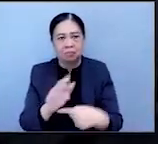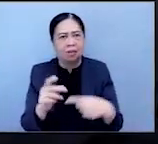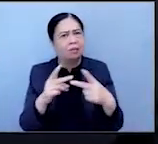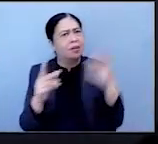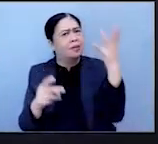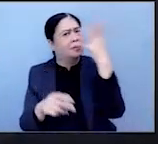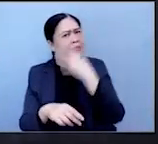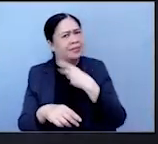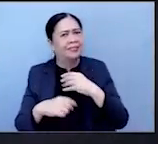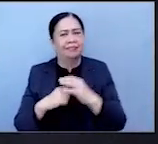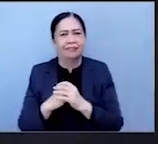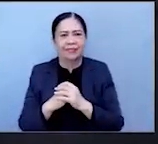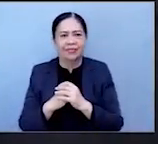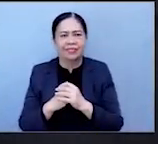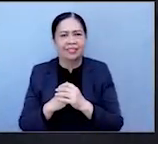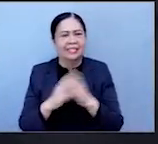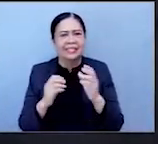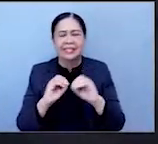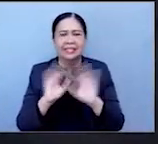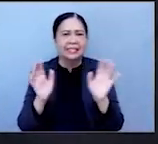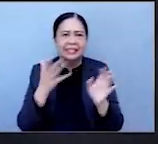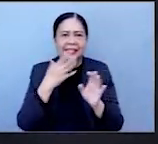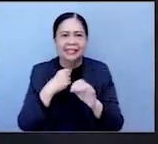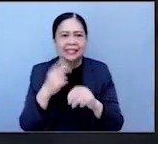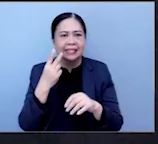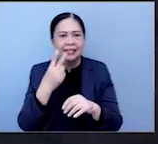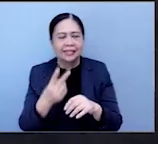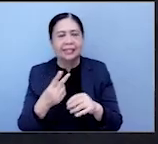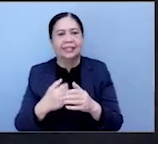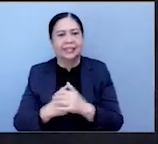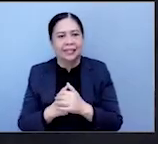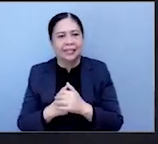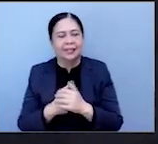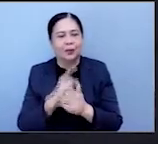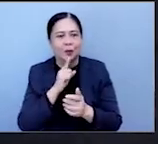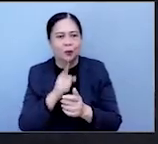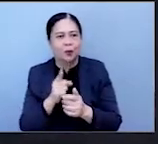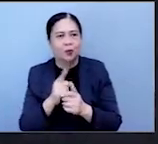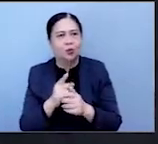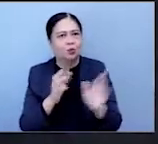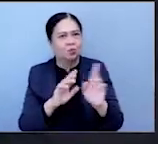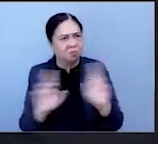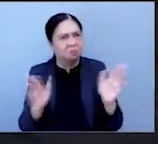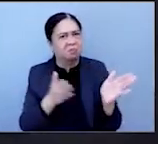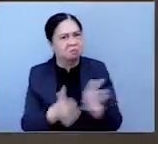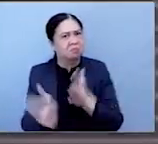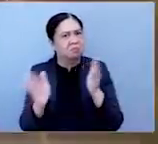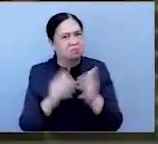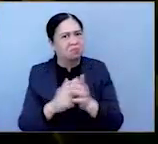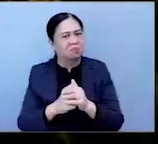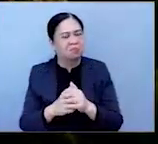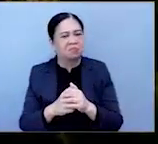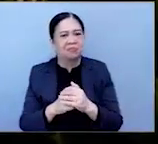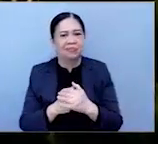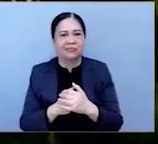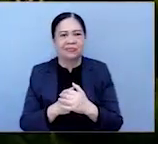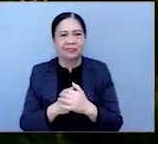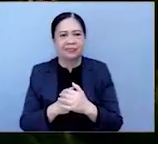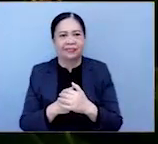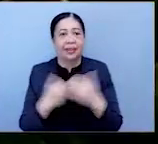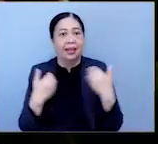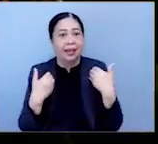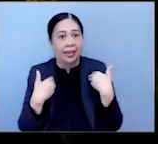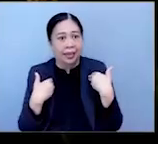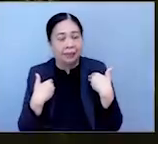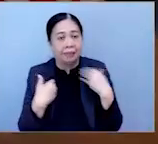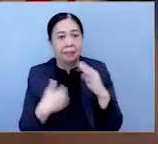po. Sobrang ganda at makikita natin na talagang pinagandahan po nito ng NOLCOM. Meron ding